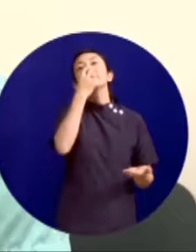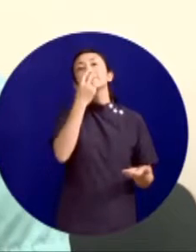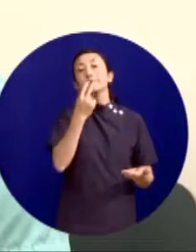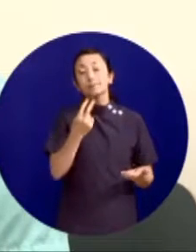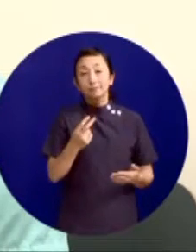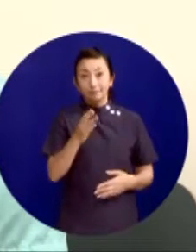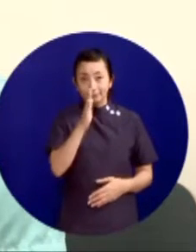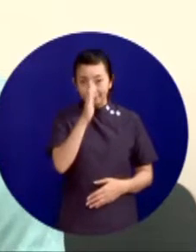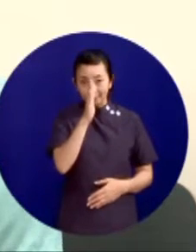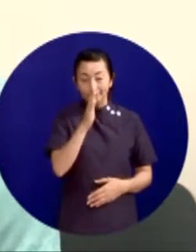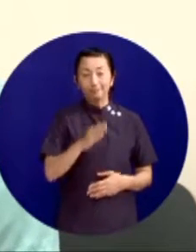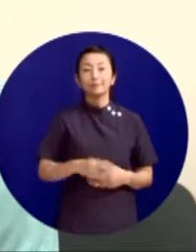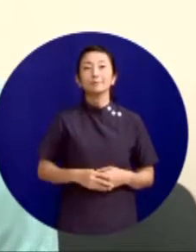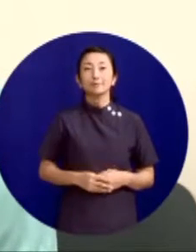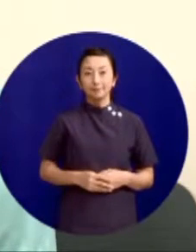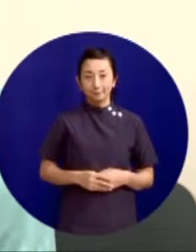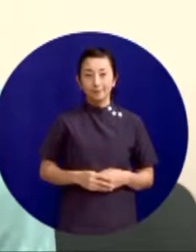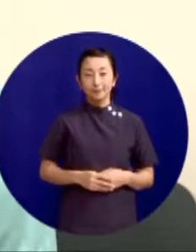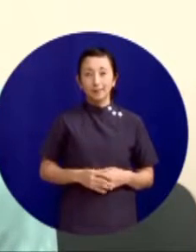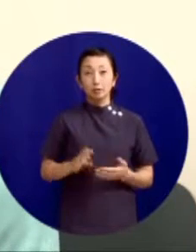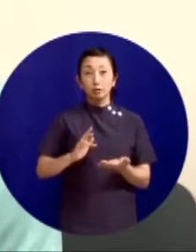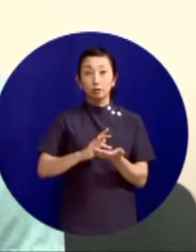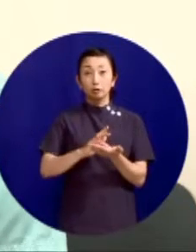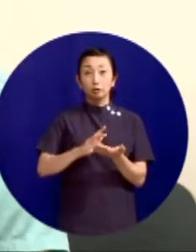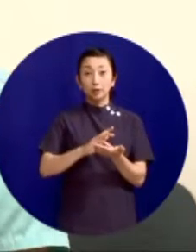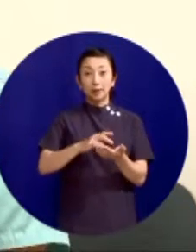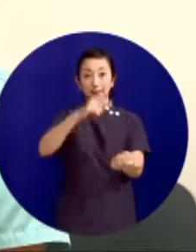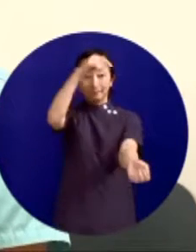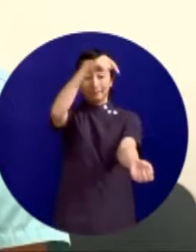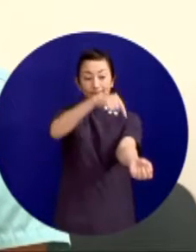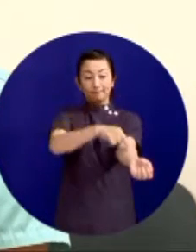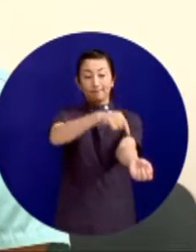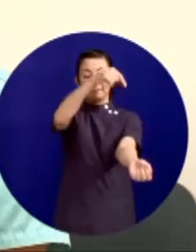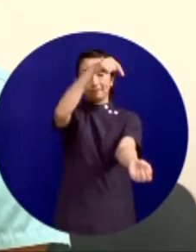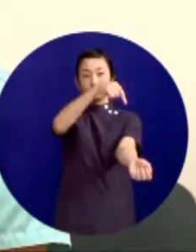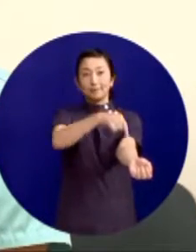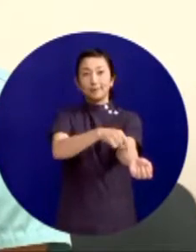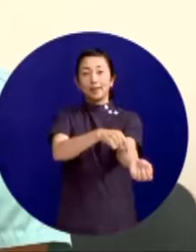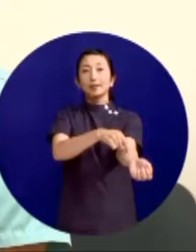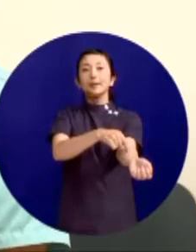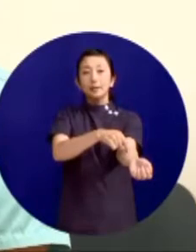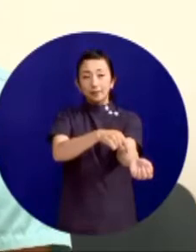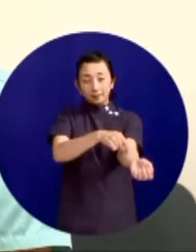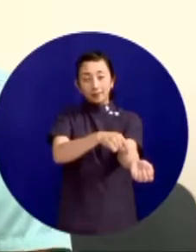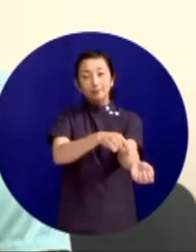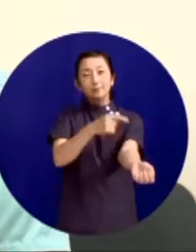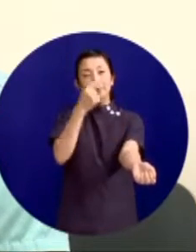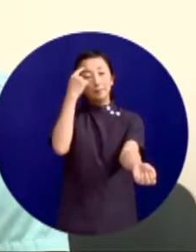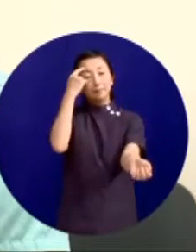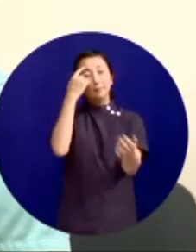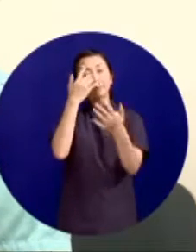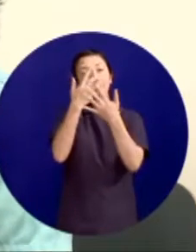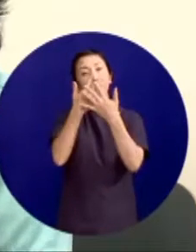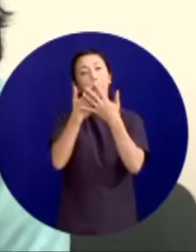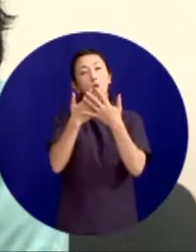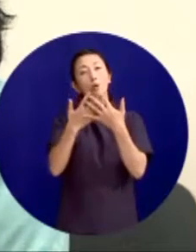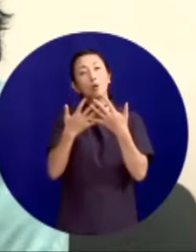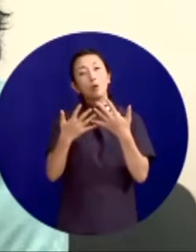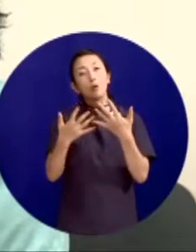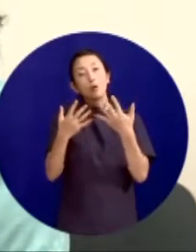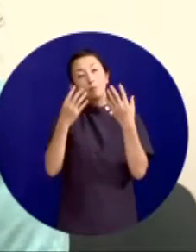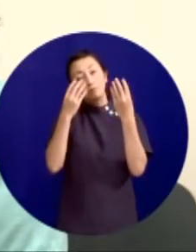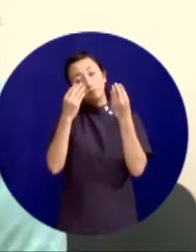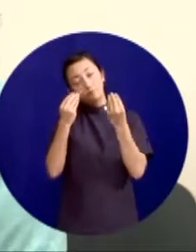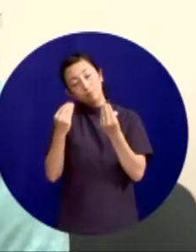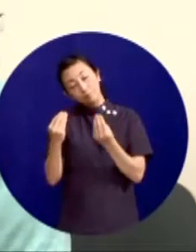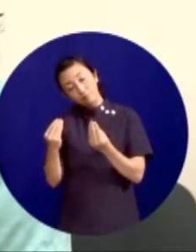ください。麻酔薬は多くの場合、手術入室前に挿入した点滴に入れていきますが、これにより患者さんは